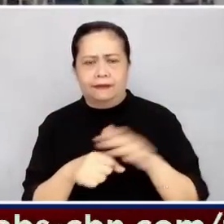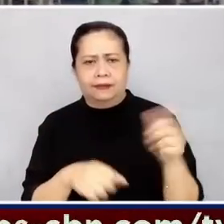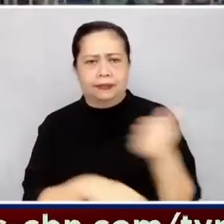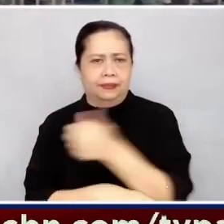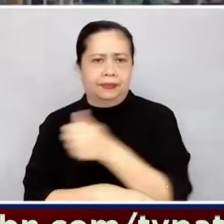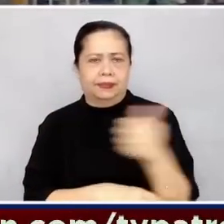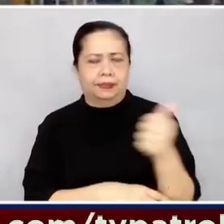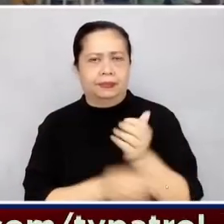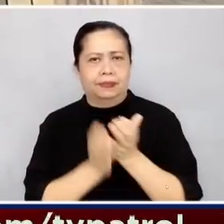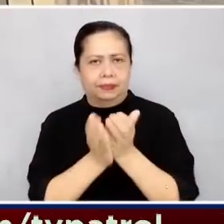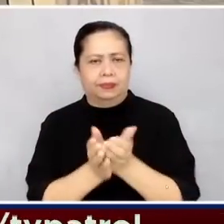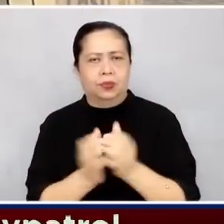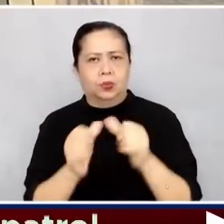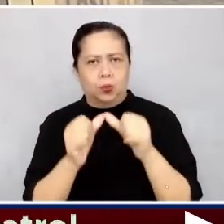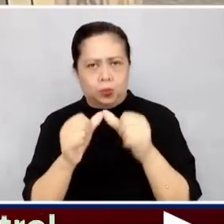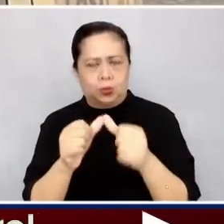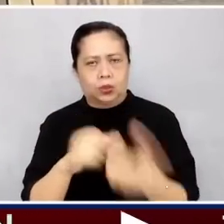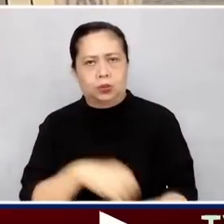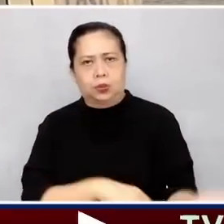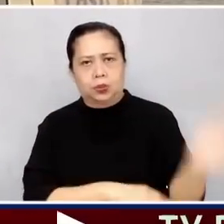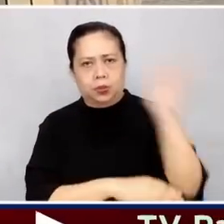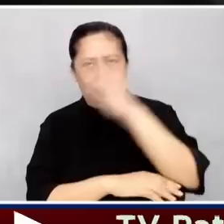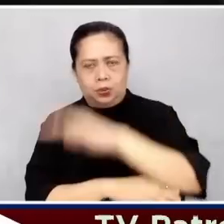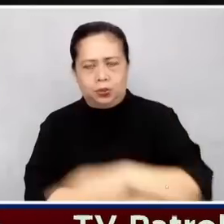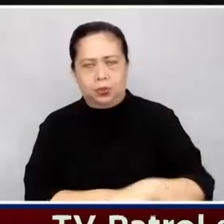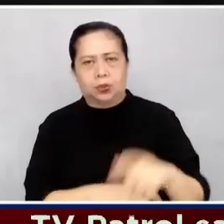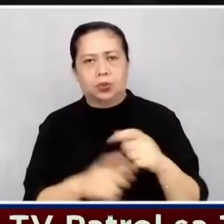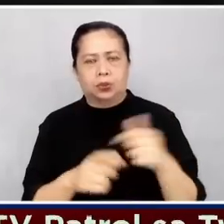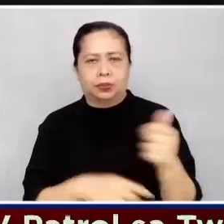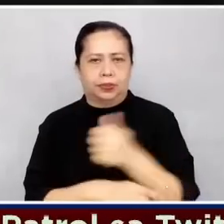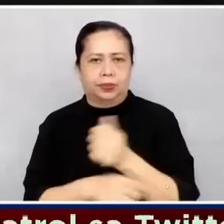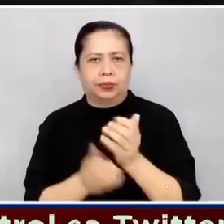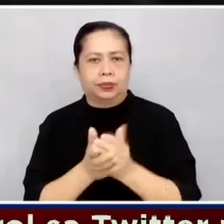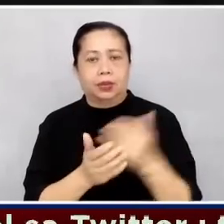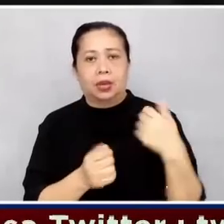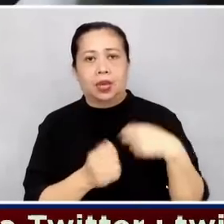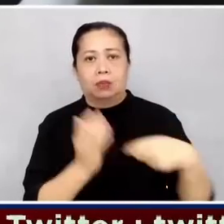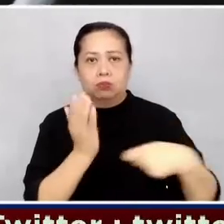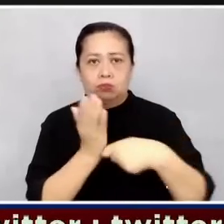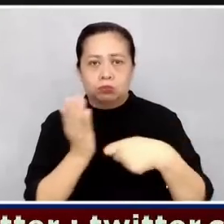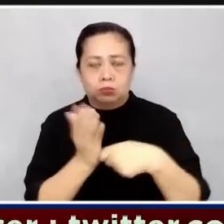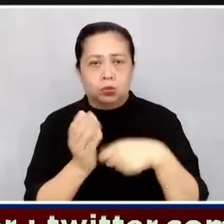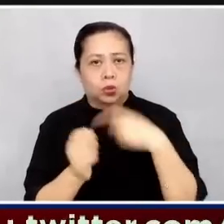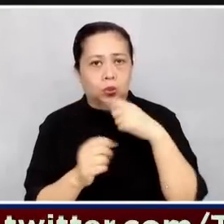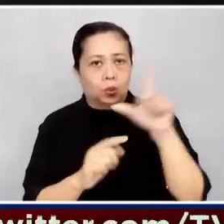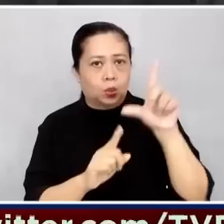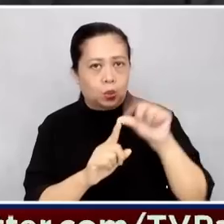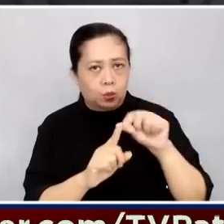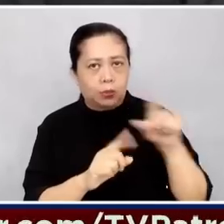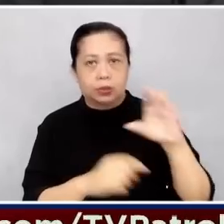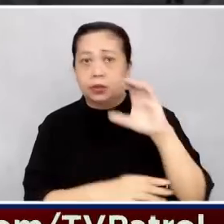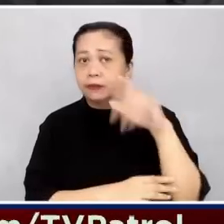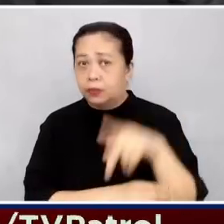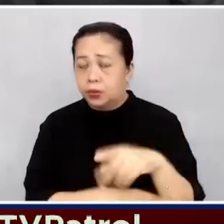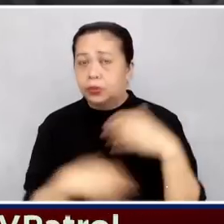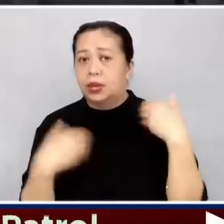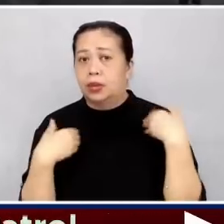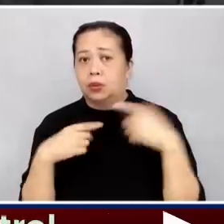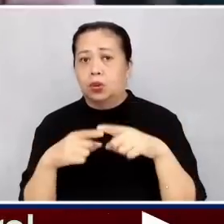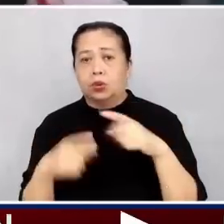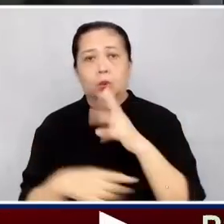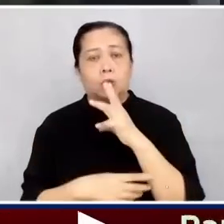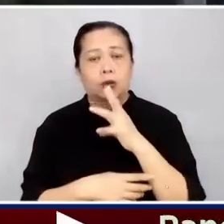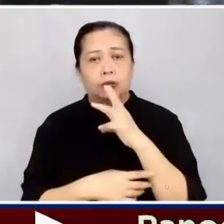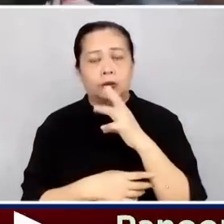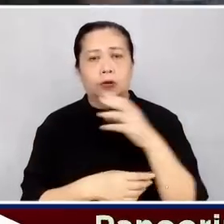tuloy-tuloy at magdamagan ang operasyon sa terminal. May charging station para sa mga malulobatang cellphone at mayroon ding water